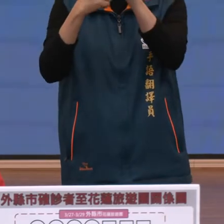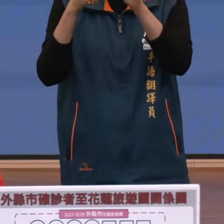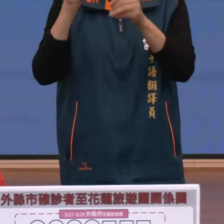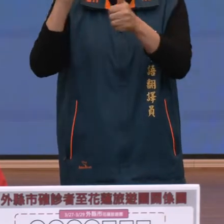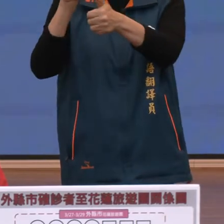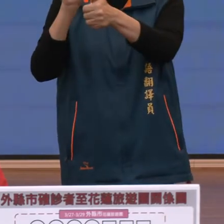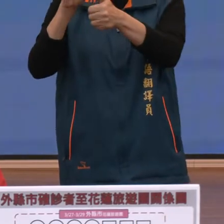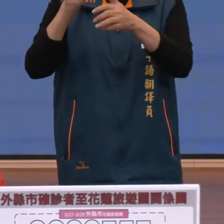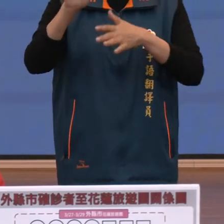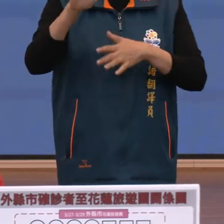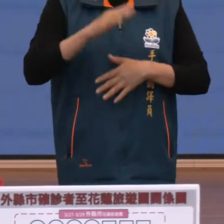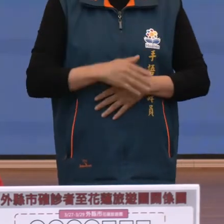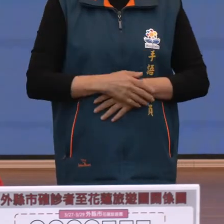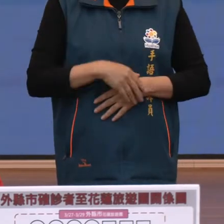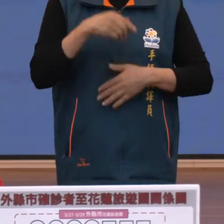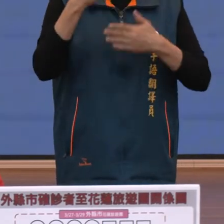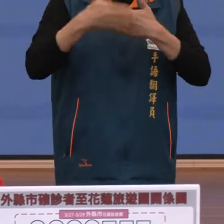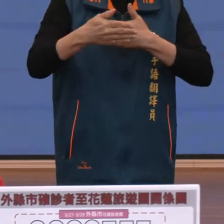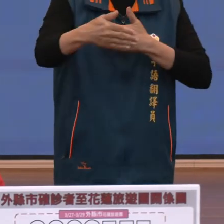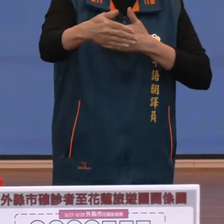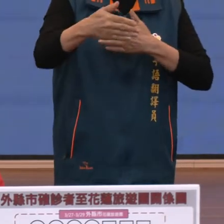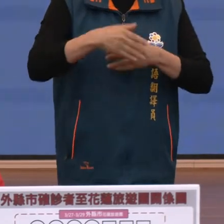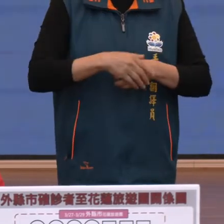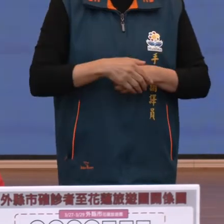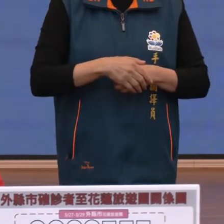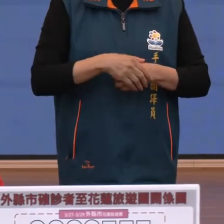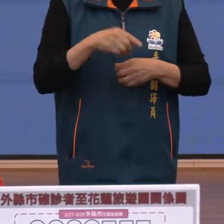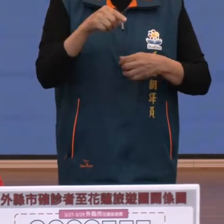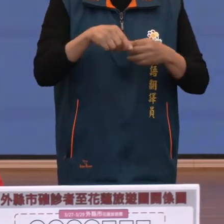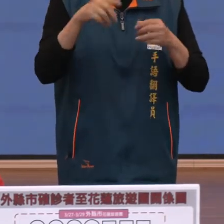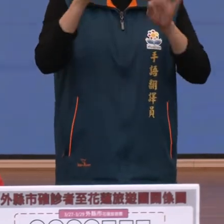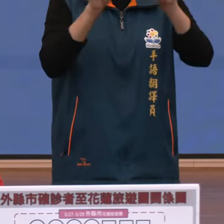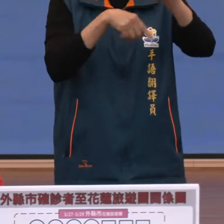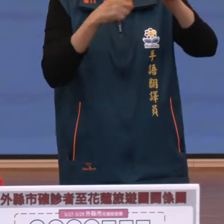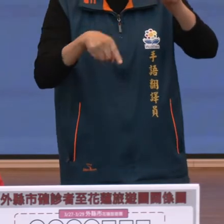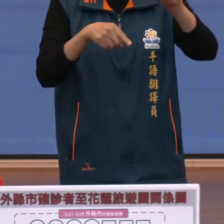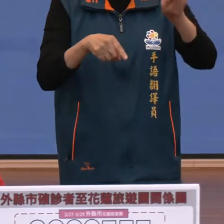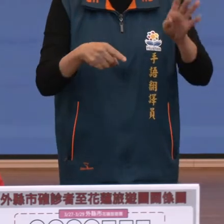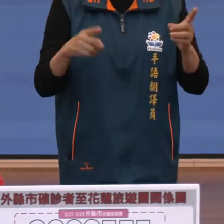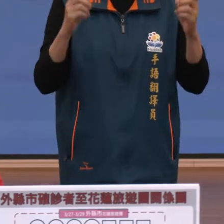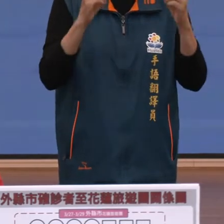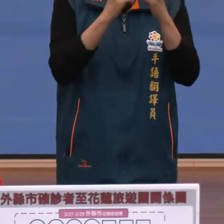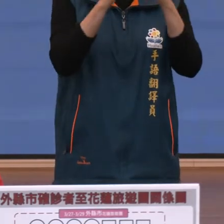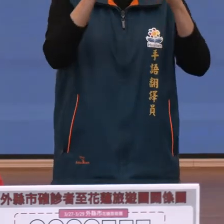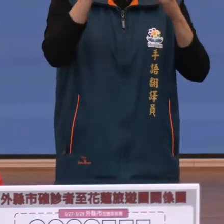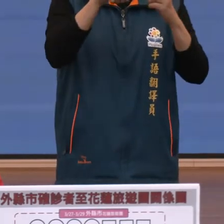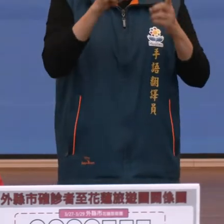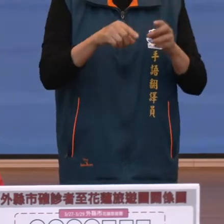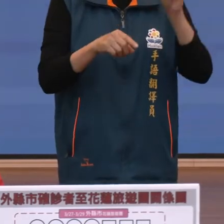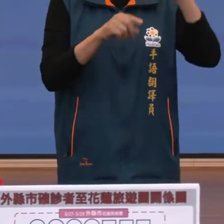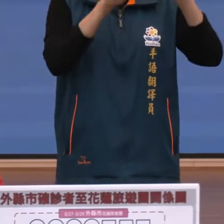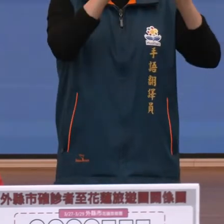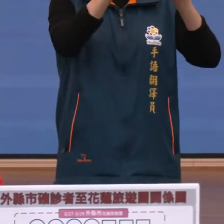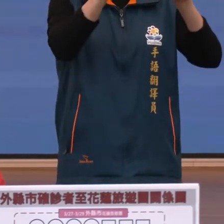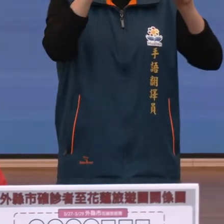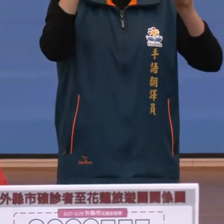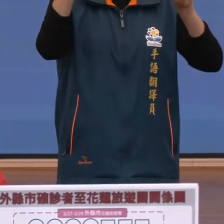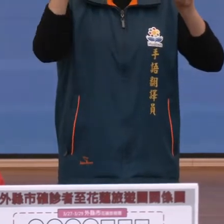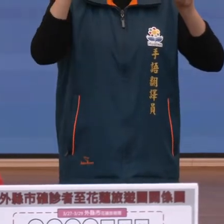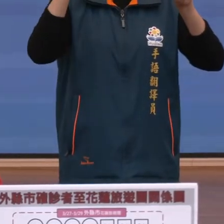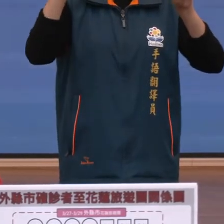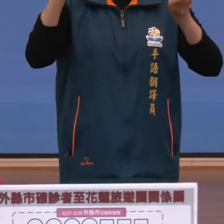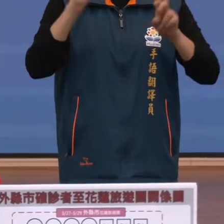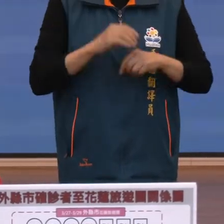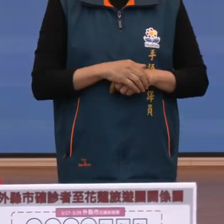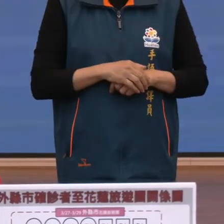那所以在这个过程中那他这4个人因为接触到23740，所以呢后来